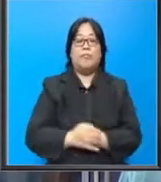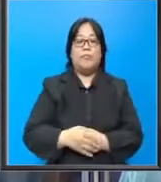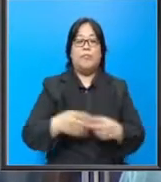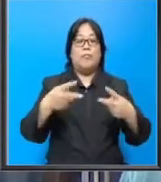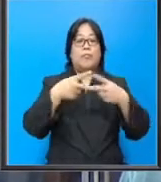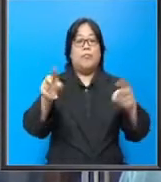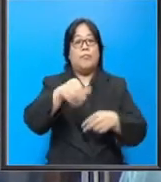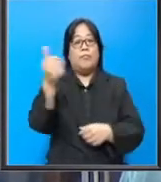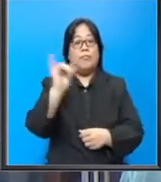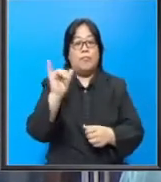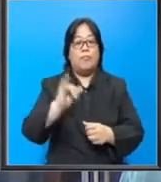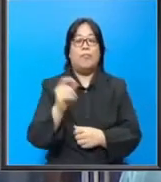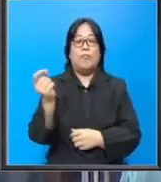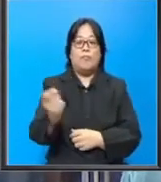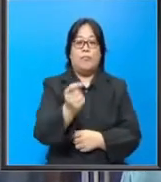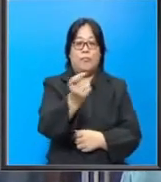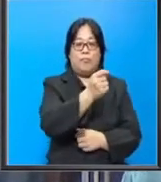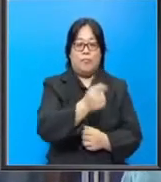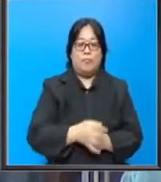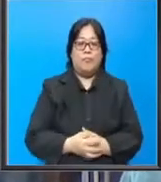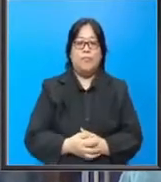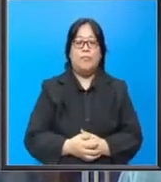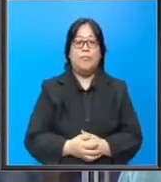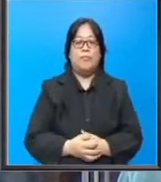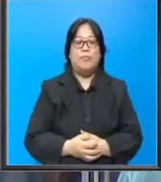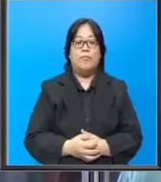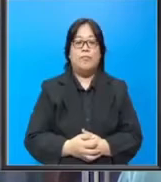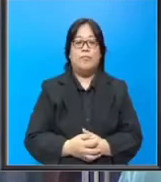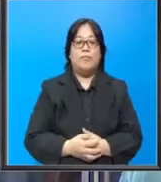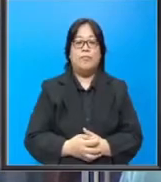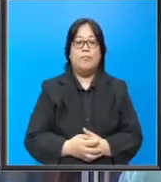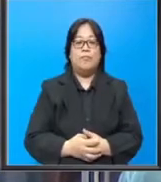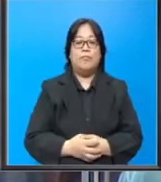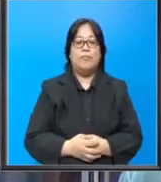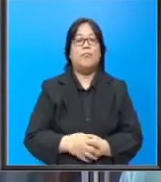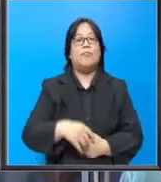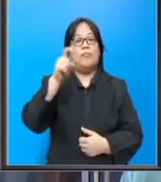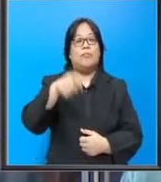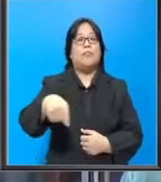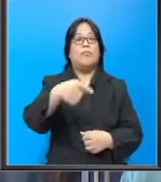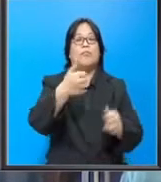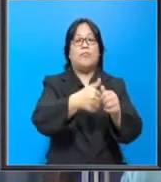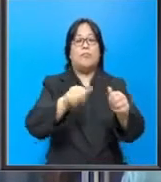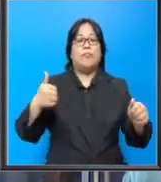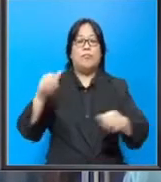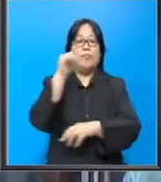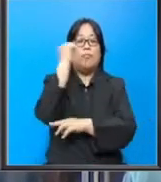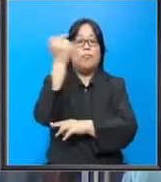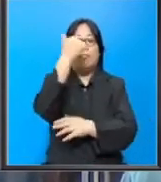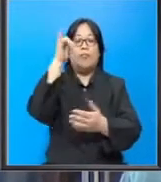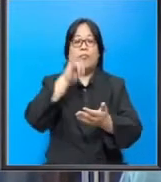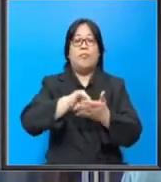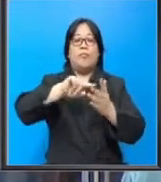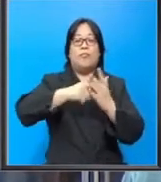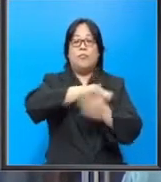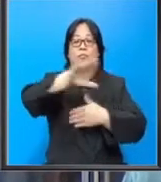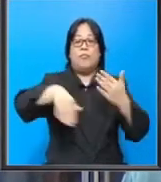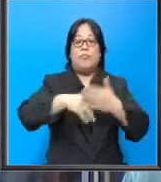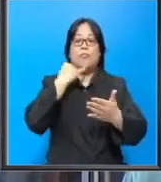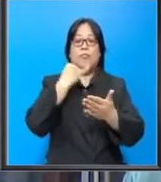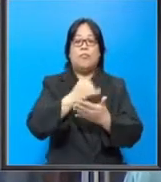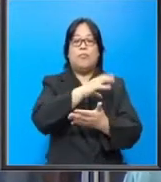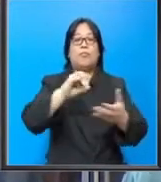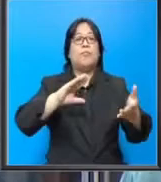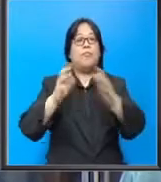yang lain nabi bersabda istikharah Hai pindah aku mulsa baik hendaklah kamu menjauhi arak raaniya Puncak segala